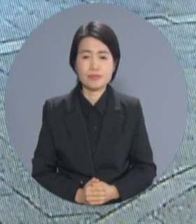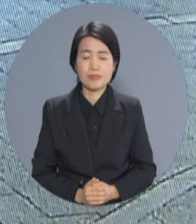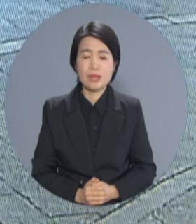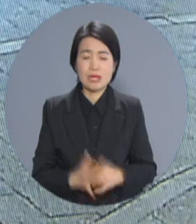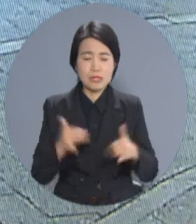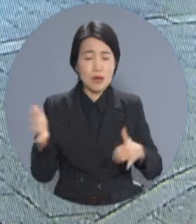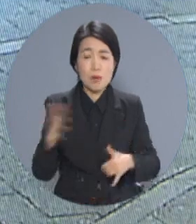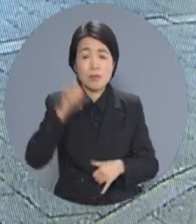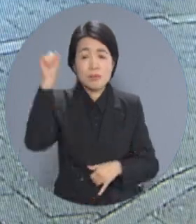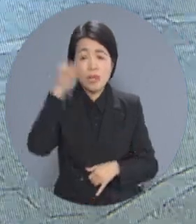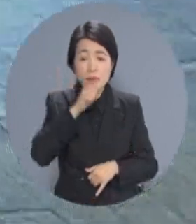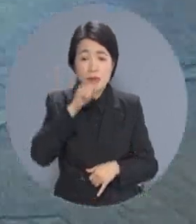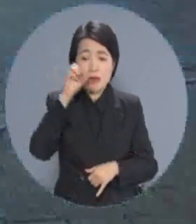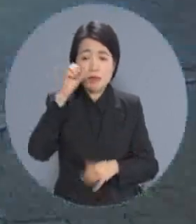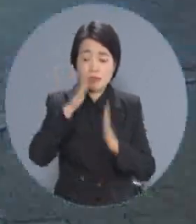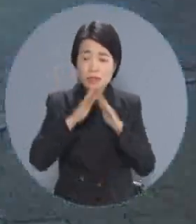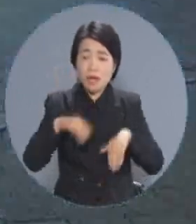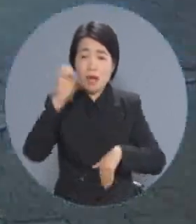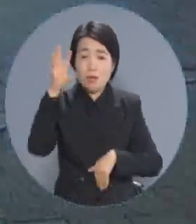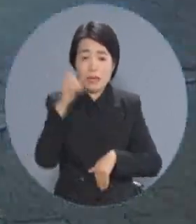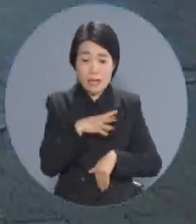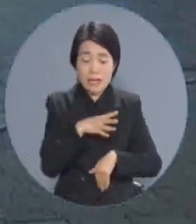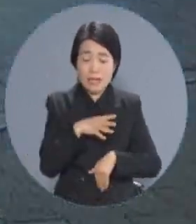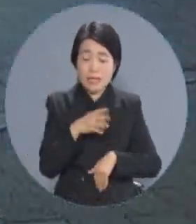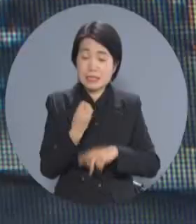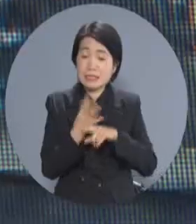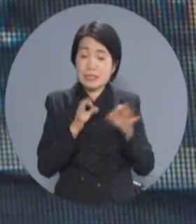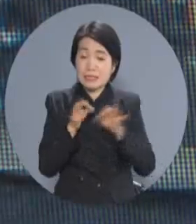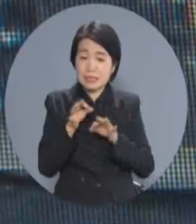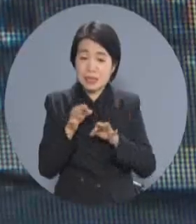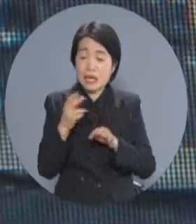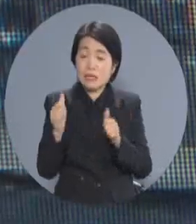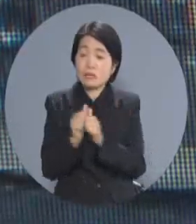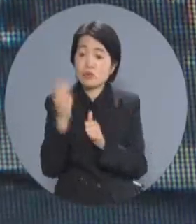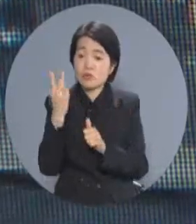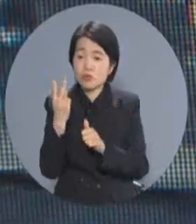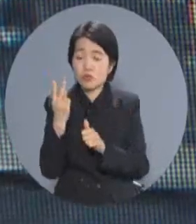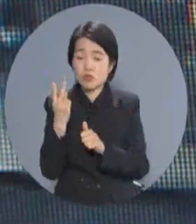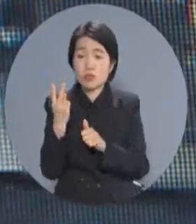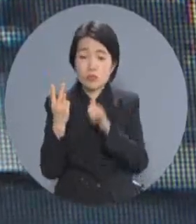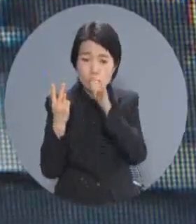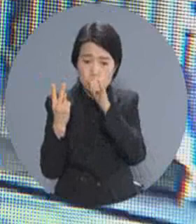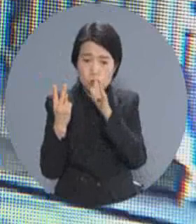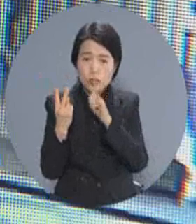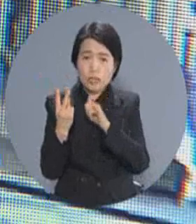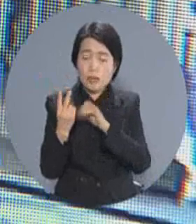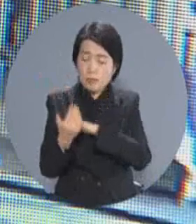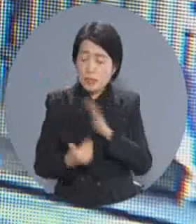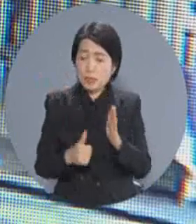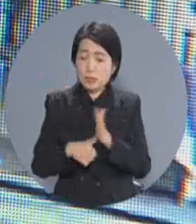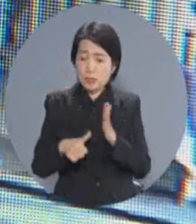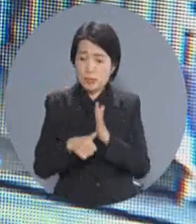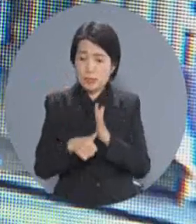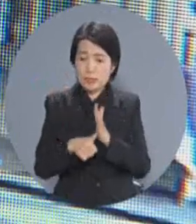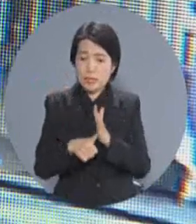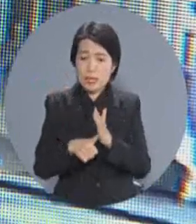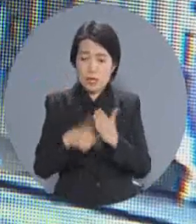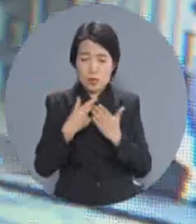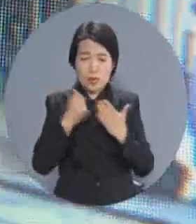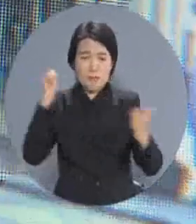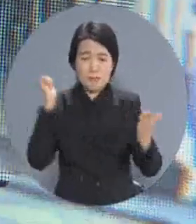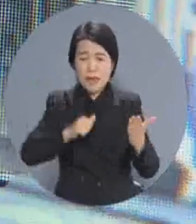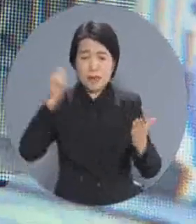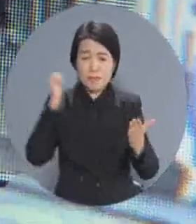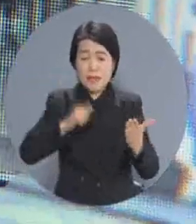인적이드문 새벽 전남 광양시에 한 금은방 앞입니다 남성 2명이 서성이더니 준비한 철제공구를 꺼내 유리창을